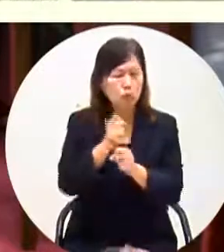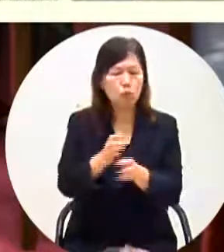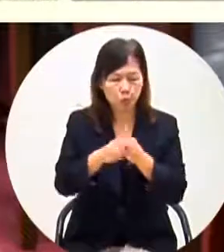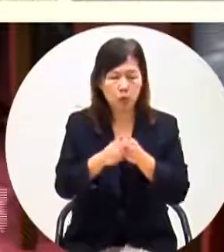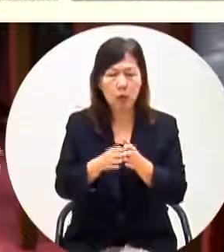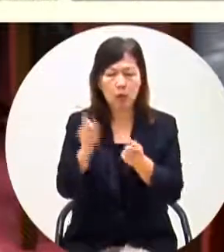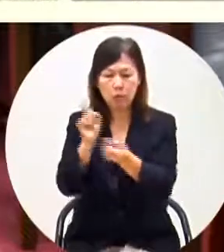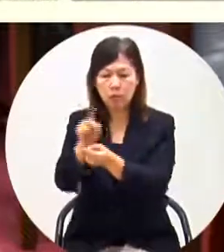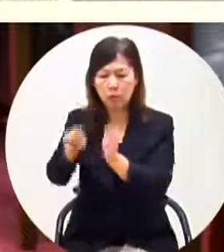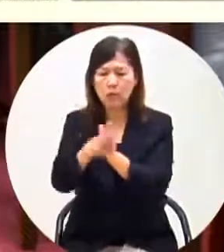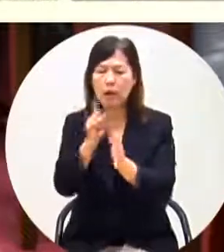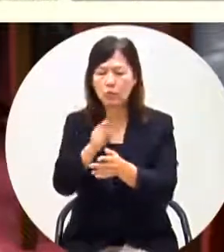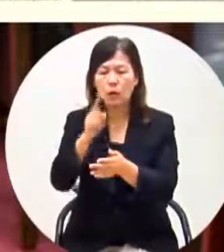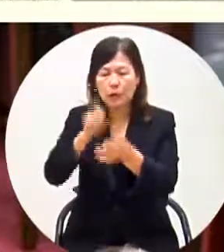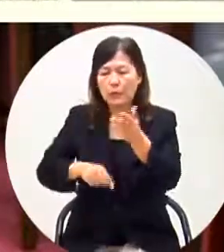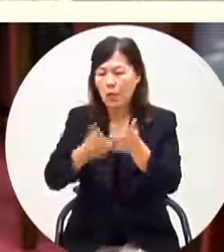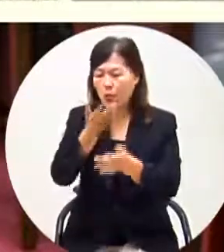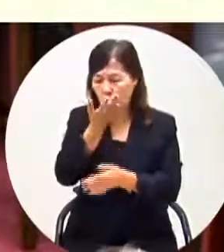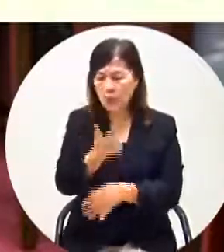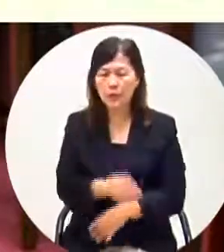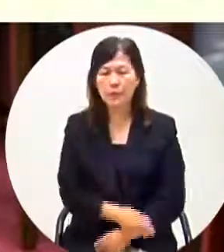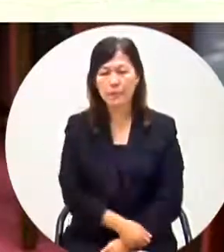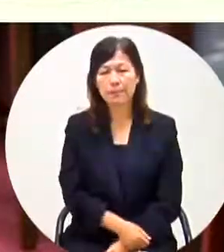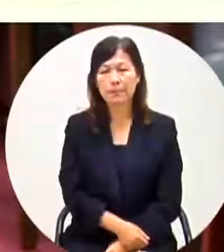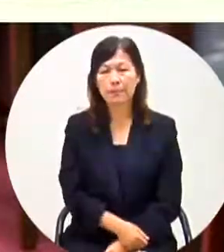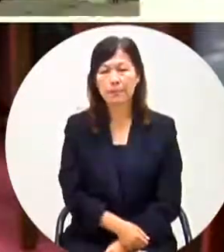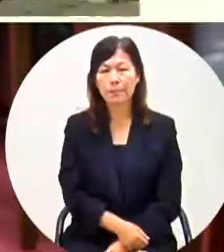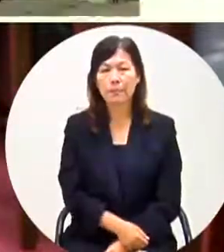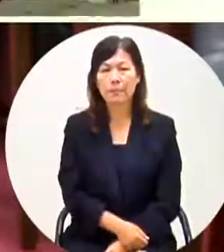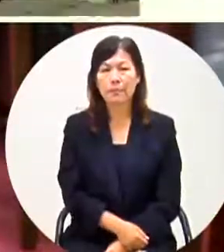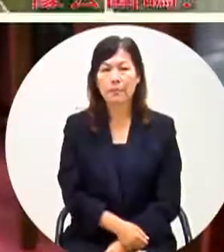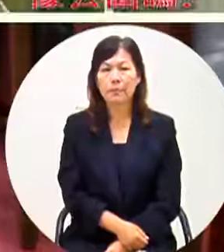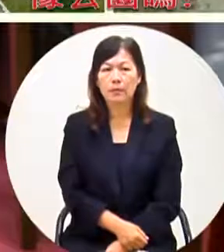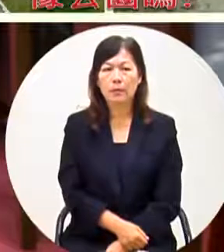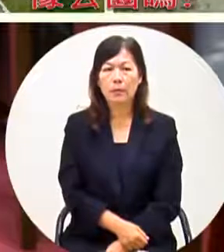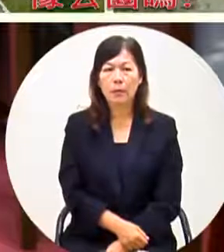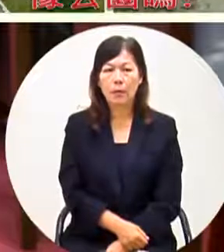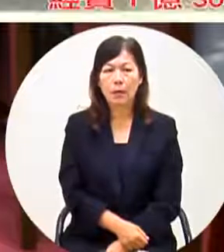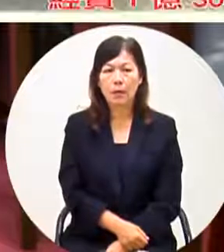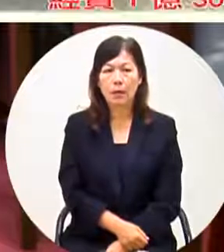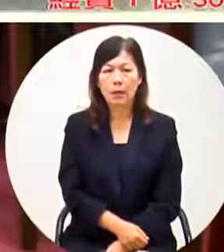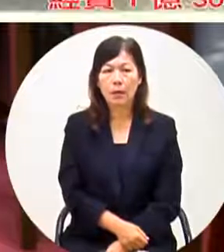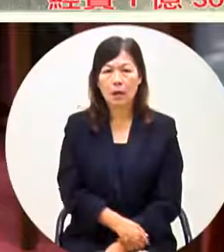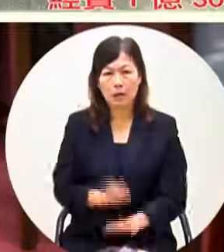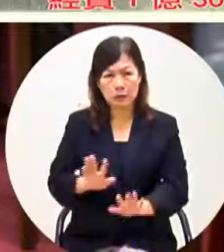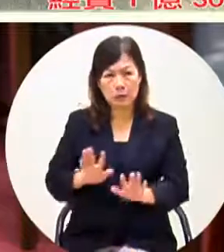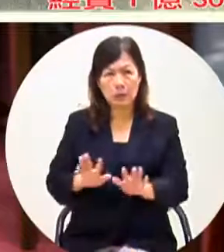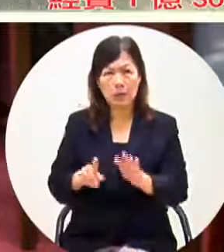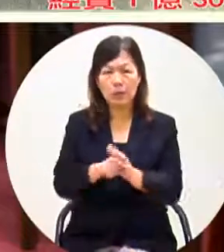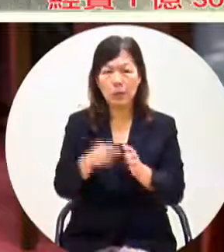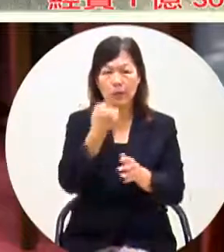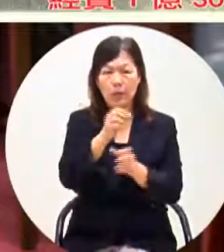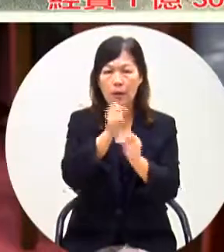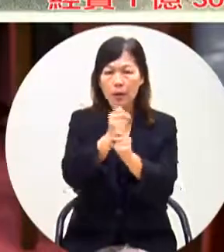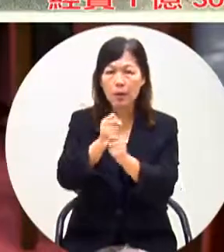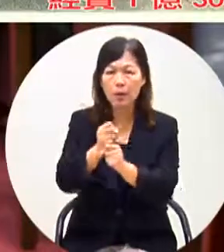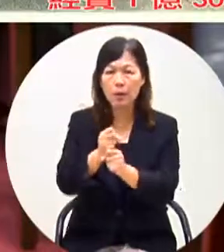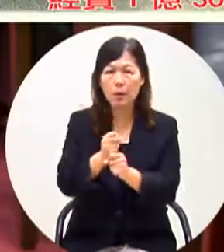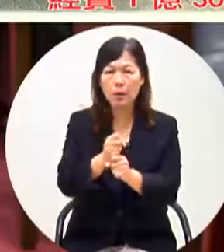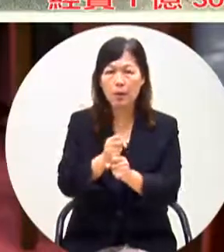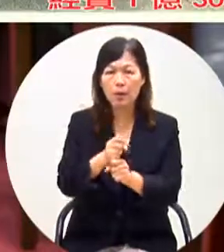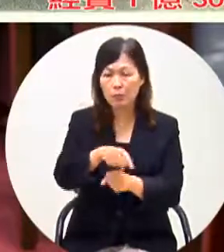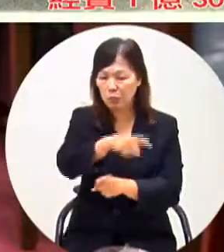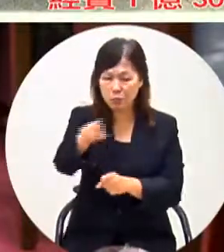而已。你看，今天我们都可以在这个这么小的腹